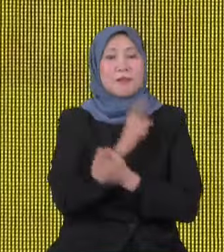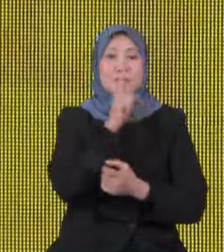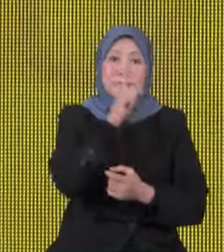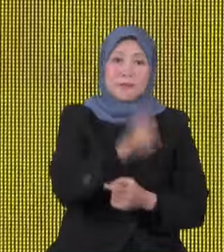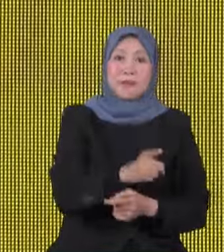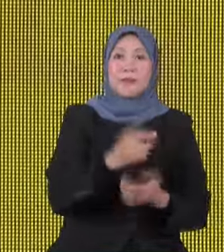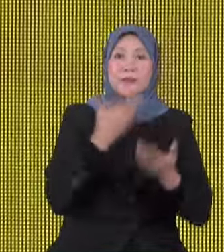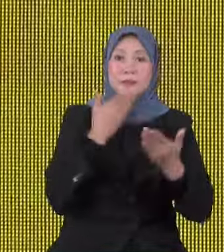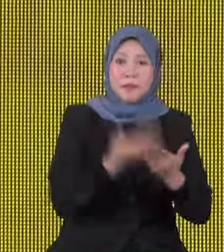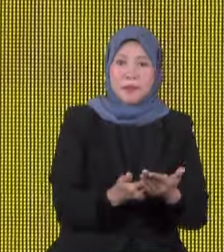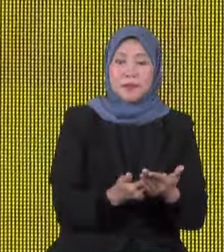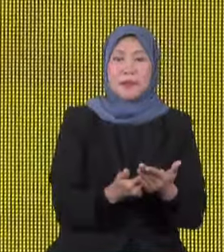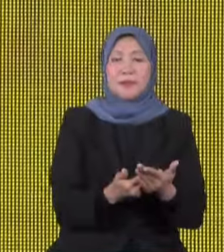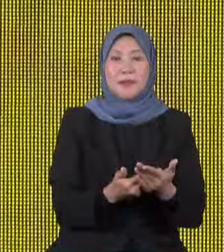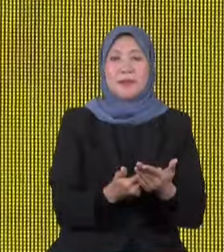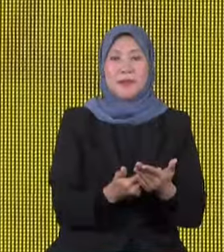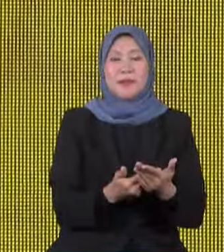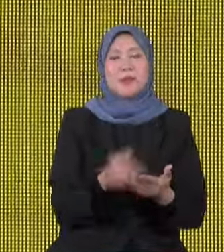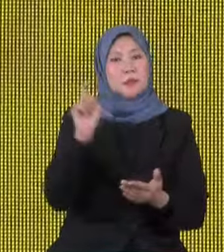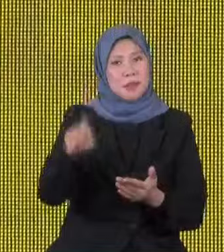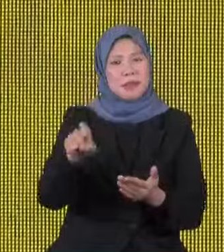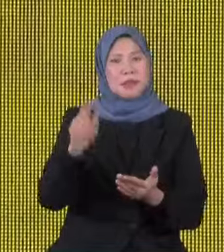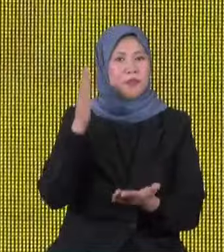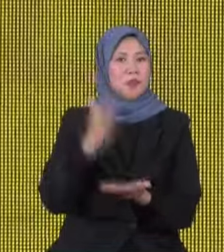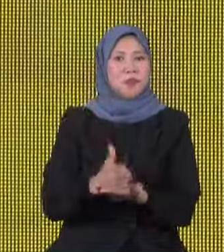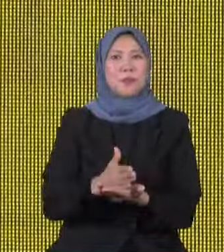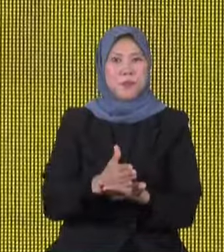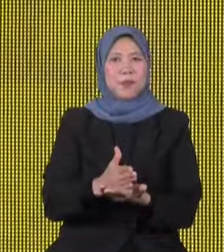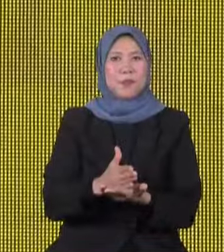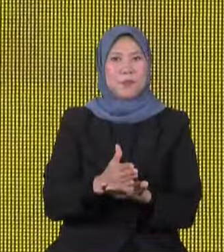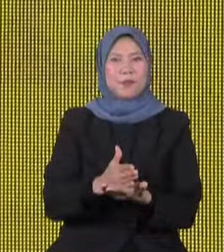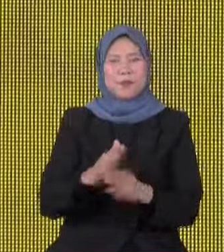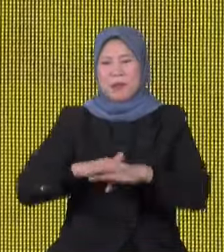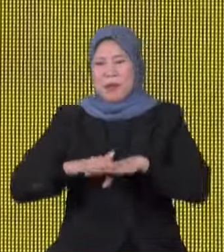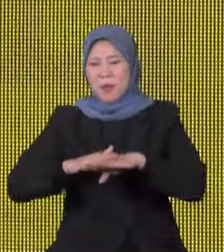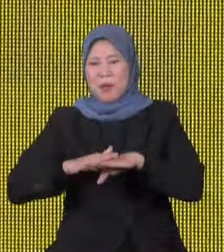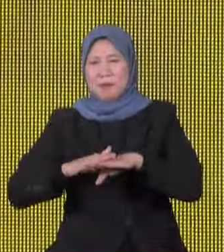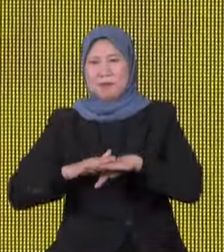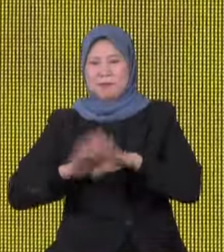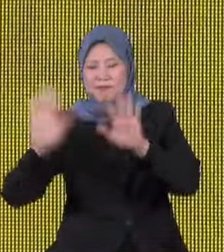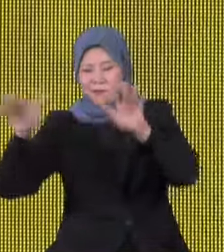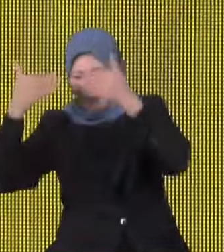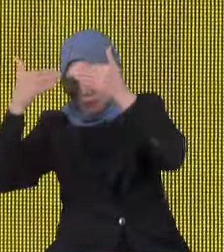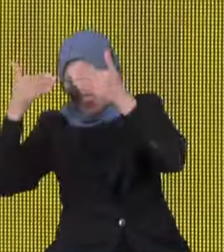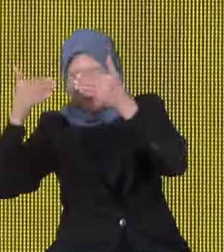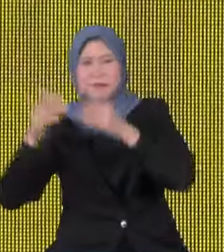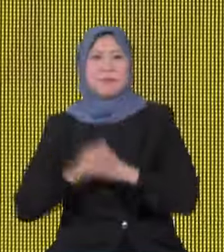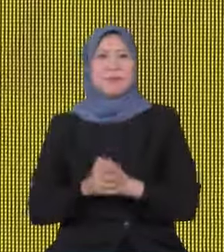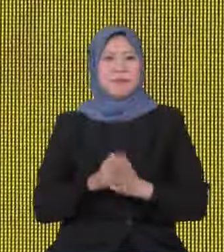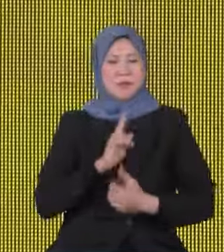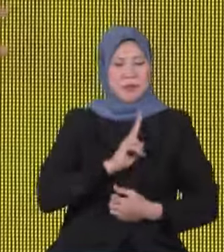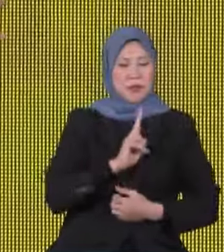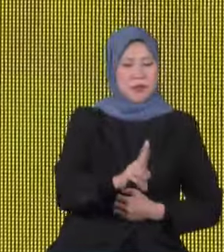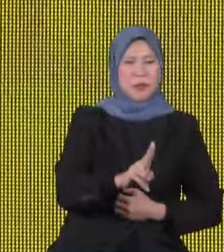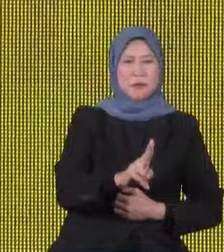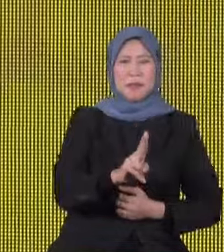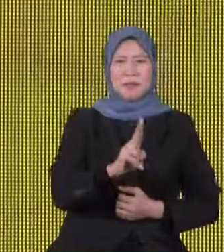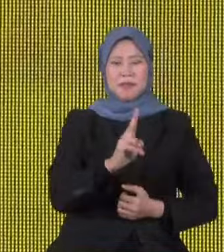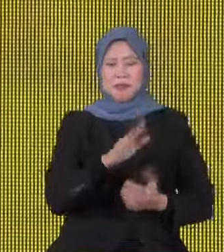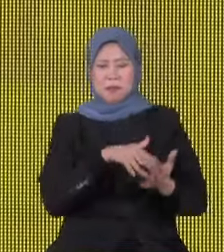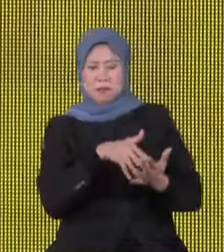dan kebaikan. Maka kita mesti menolak faham-faham perkauman sempit, faham-faham agama yang jumud,